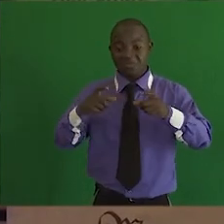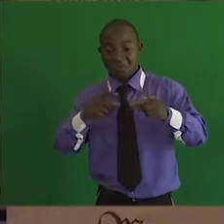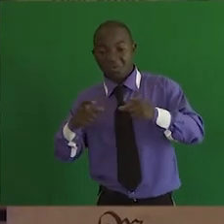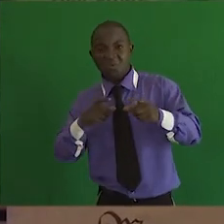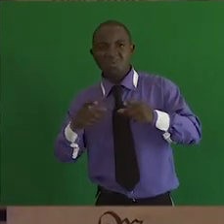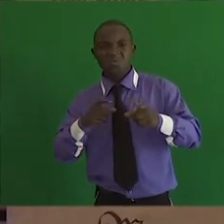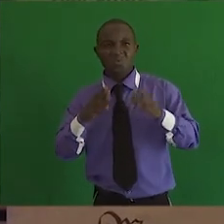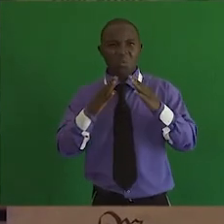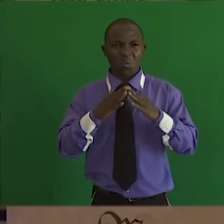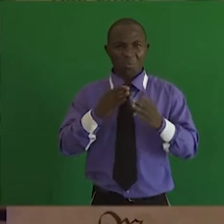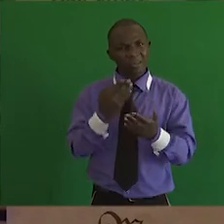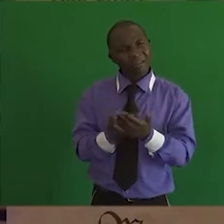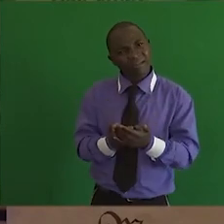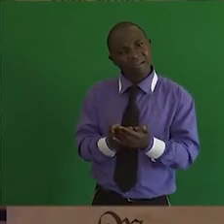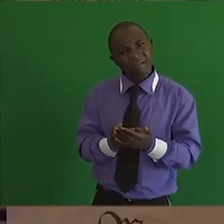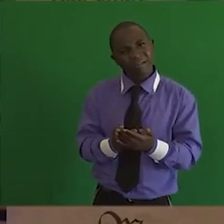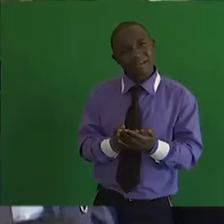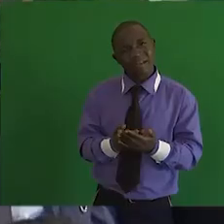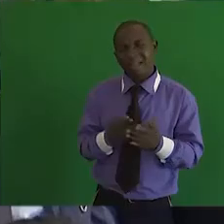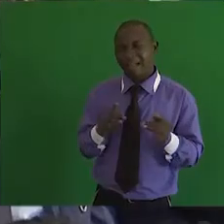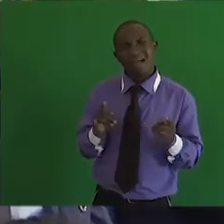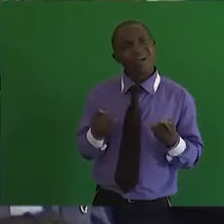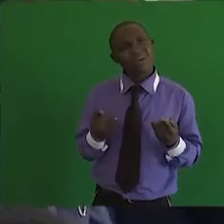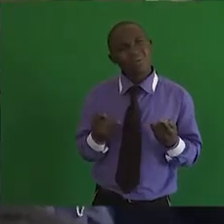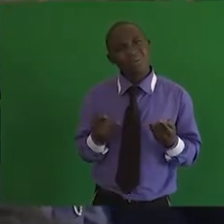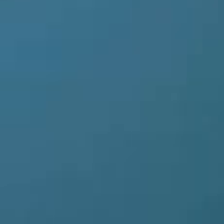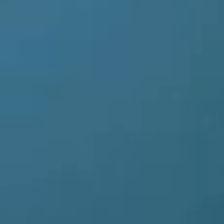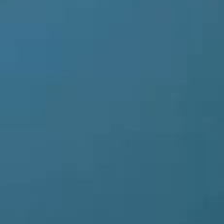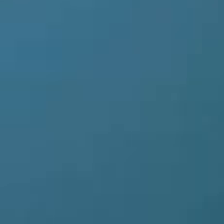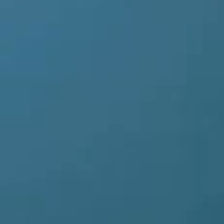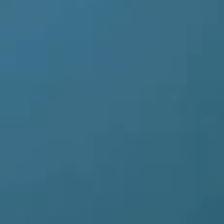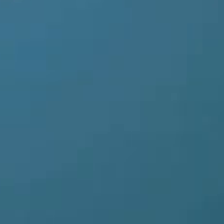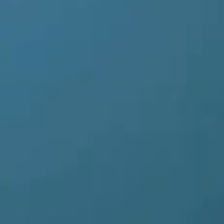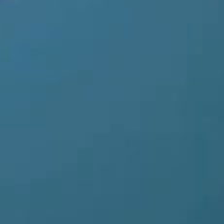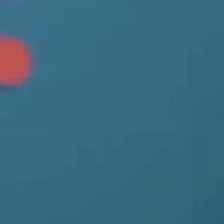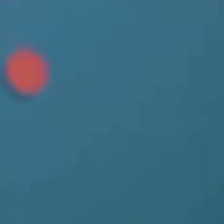mukadzi wamukoma ngati zviyerese izvozvo ngatisangane mutikamu chekupesera